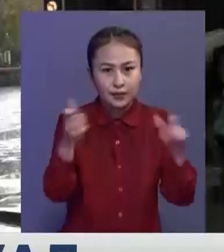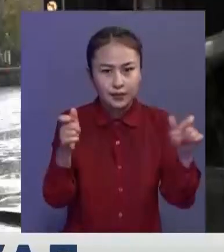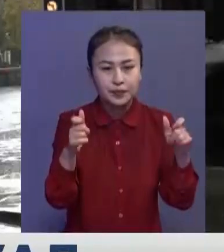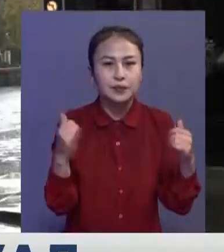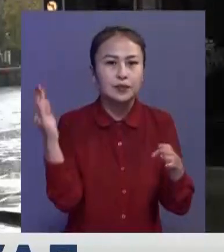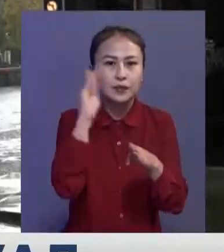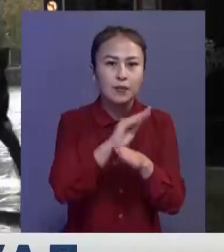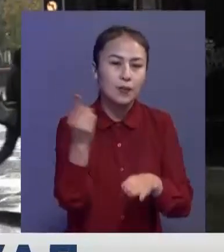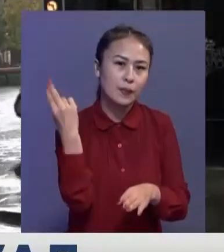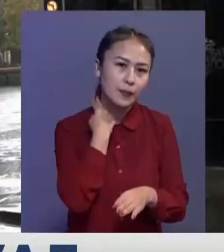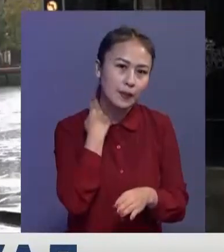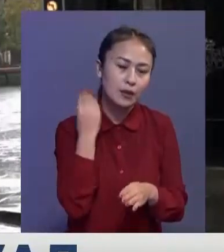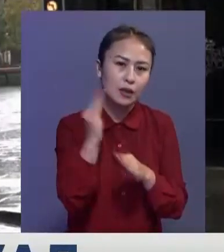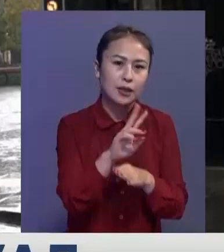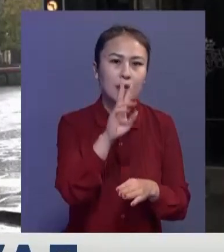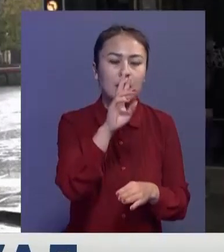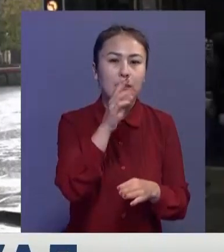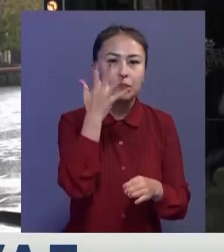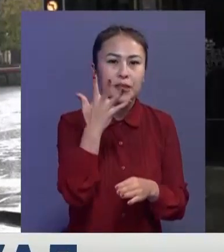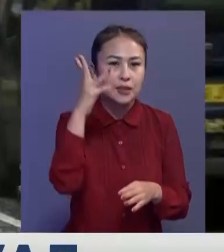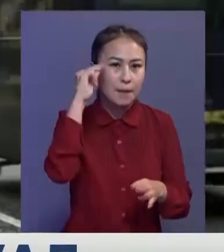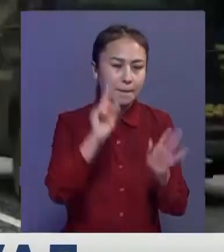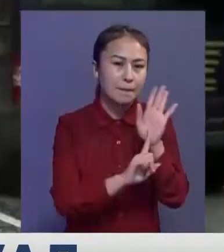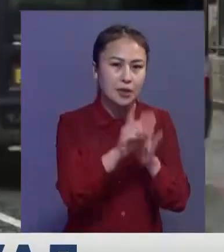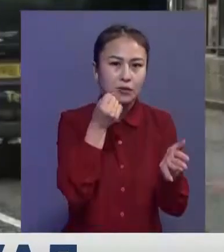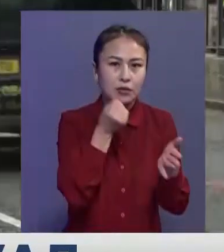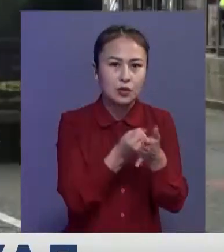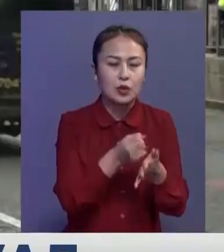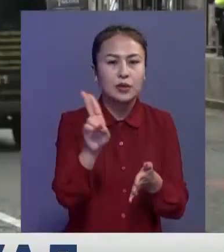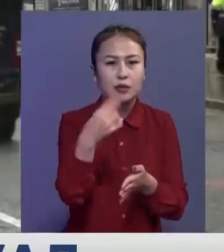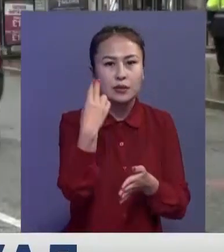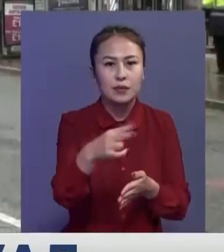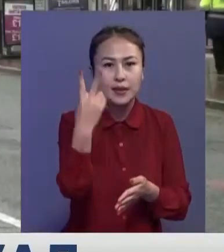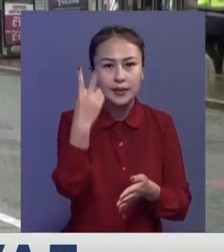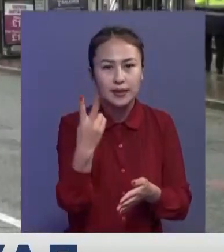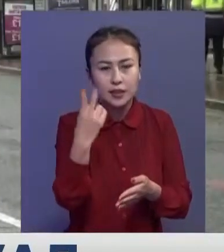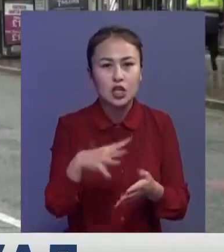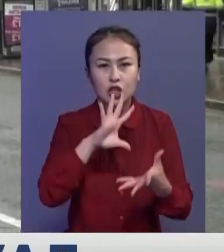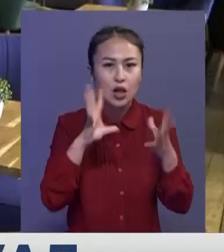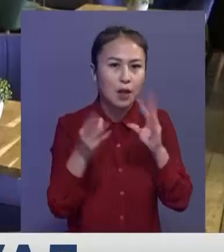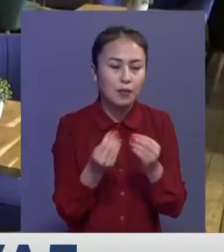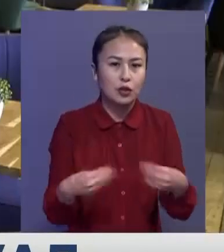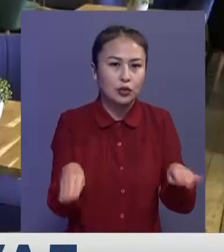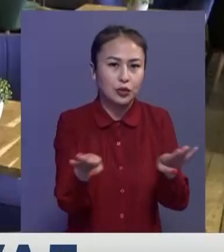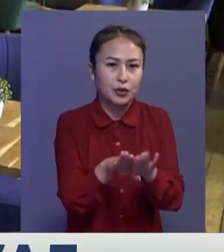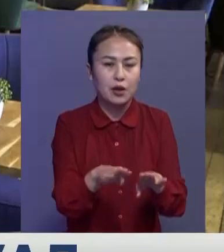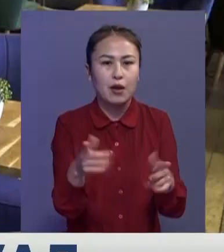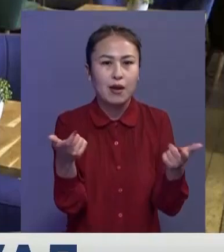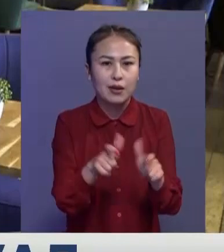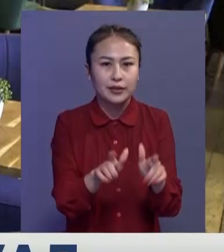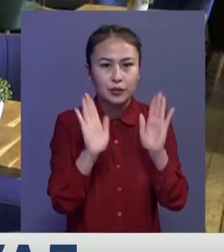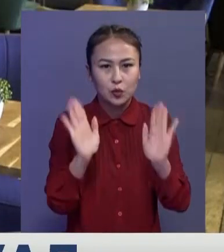қағады. Англия үкіметі қарашаның 5-нен бастап желтоқсанның 2-сіне дейін жалпыұлттық карантин енгізуді жоспарлап